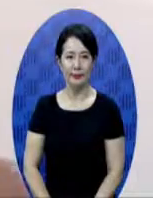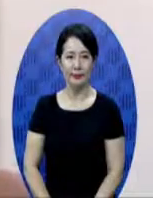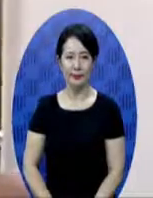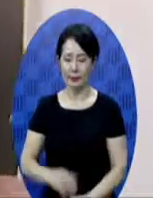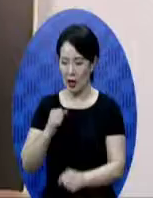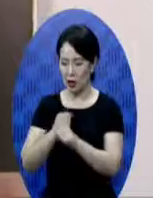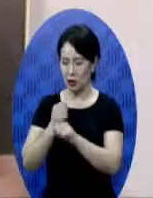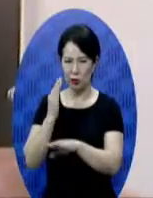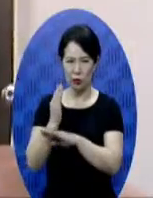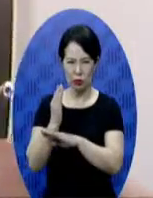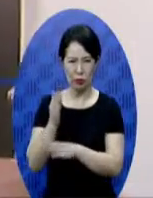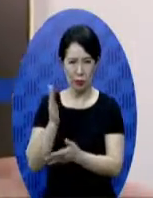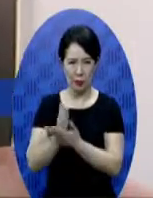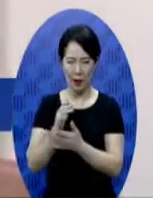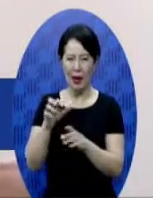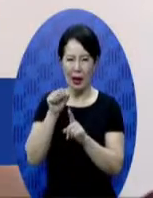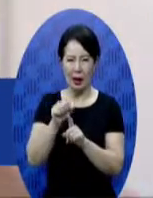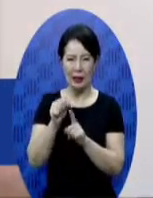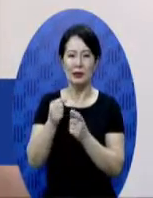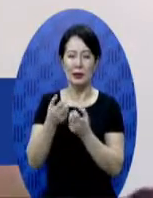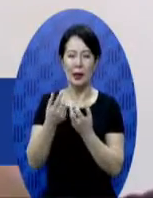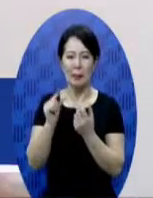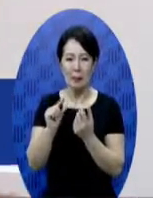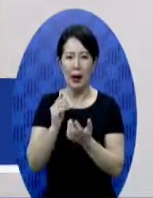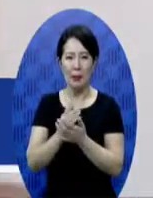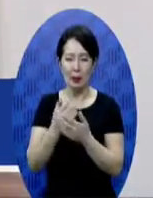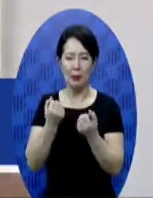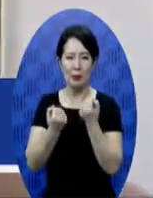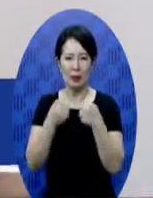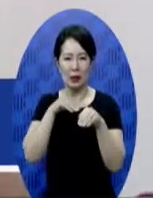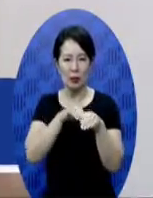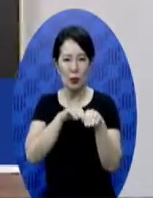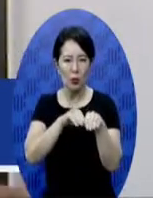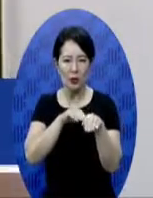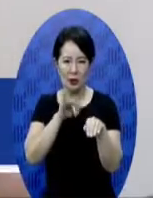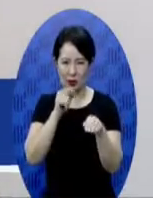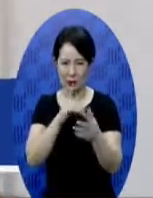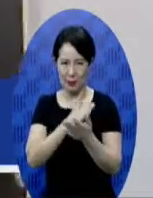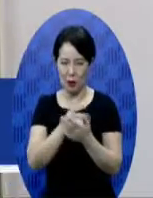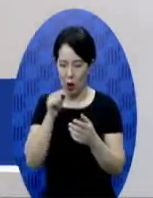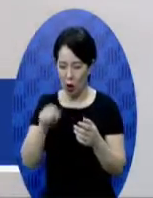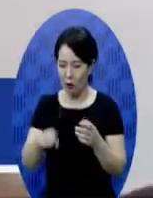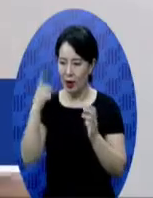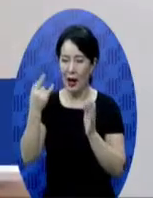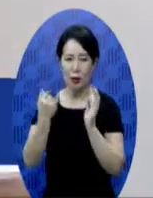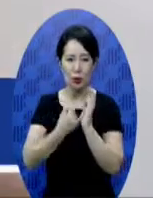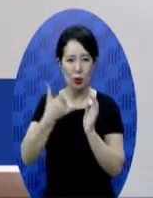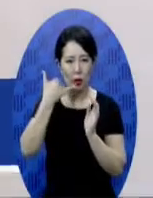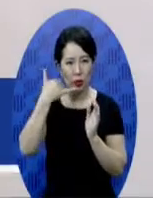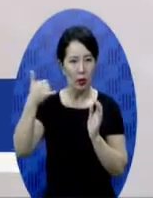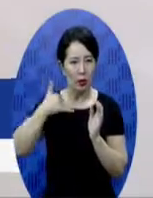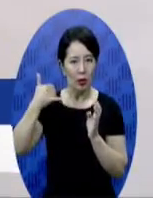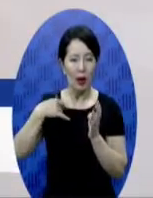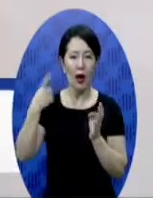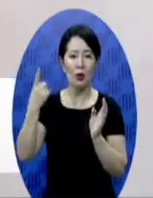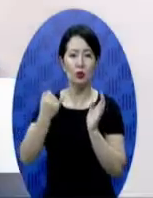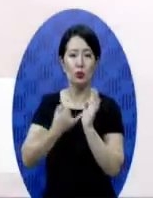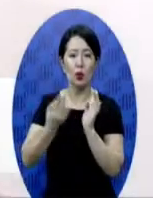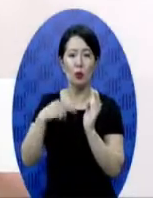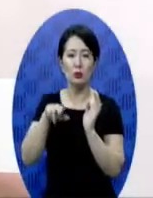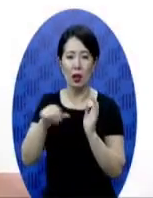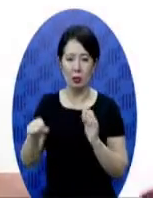Ажлын өдөр болохоор ачаалл бага зэрэг байна. Гэтэ төгжрөл замын төгжрөл ихтэй. Одоогоор бол нэг 16 дуудлага талбжин да. Ямар дуудлага сая